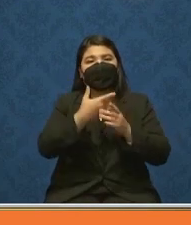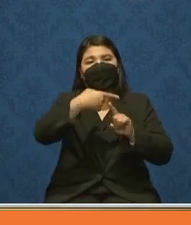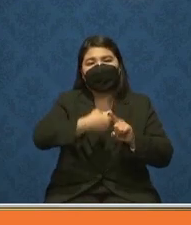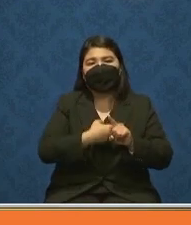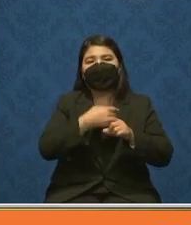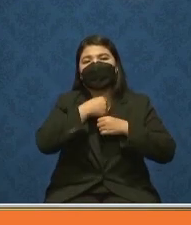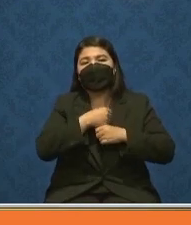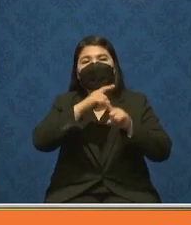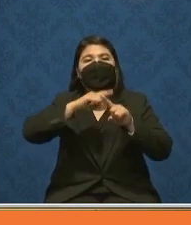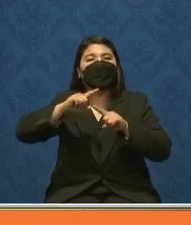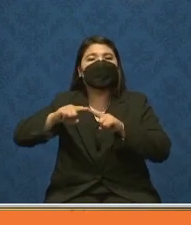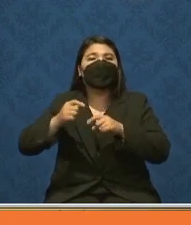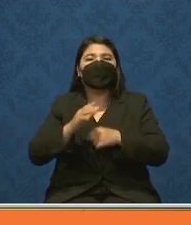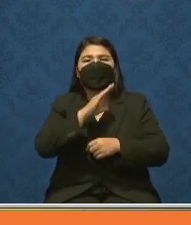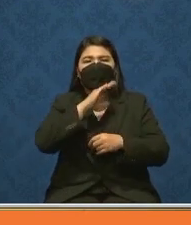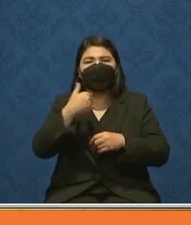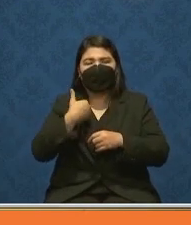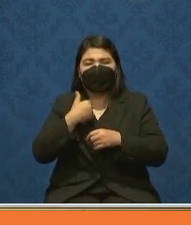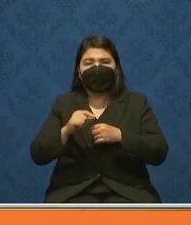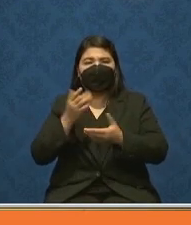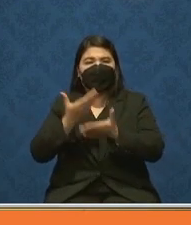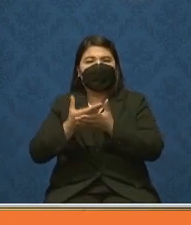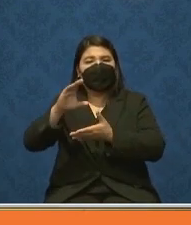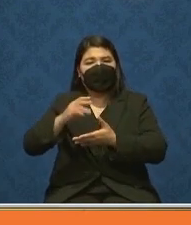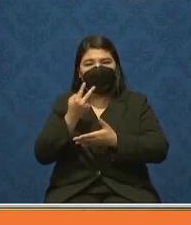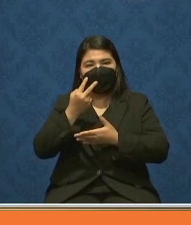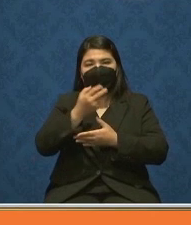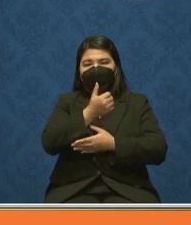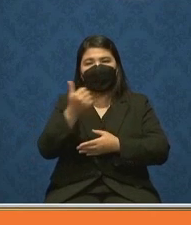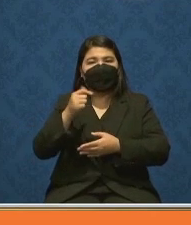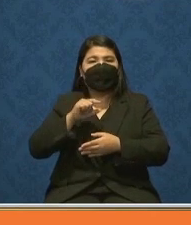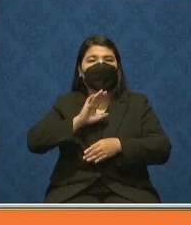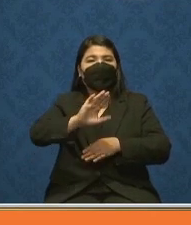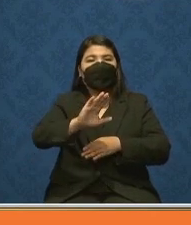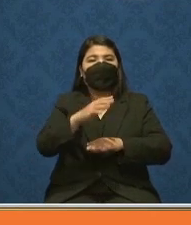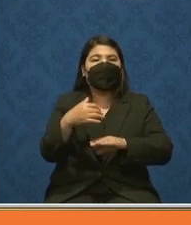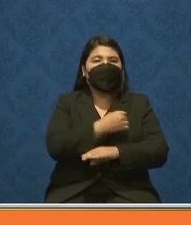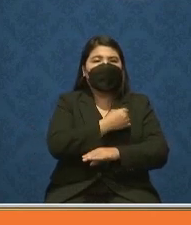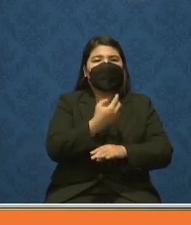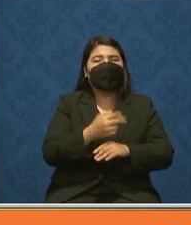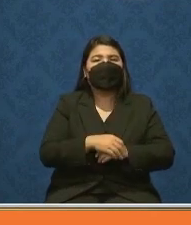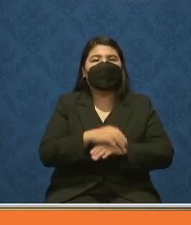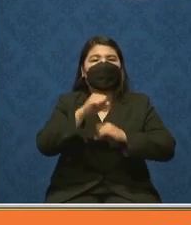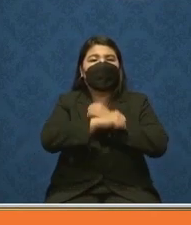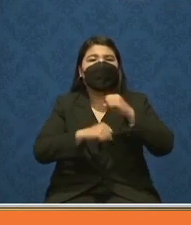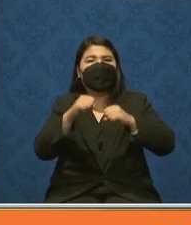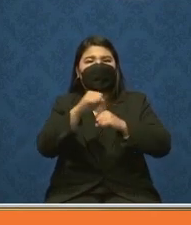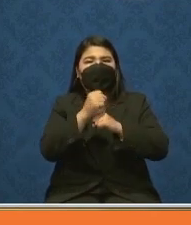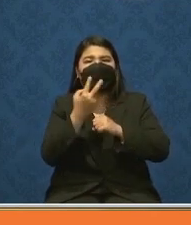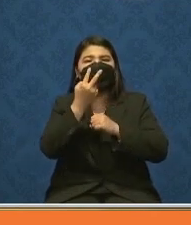นาญและถ้าไปดูงบอื่นๆนะครับก็จะพบเป็นงบของผู้รับเหมาครับผมค้นหาคำเร็วๆคำว่าก่อสร้างเนี่ยก็จะขึ้